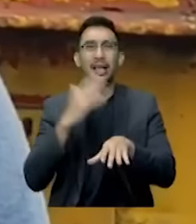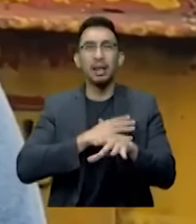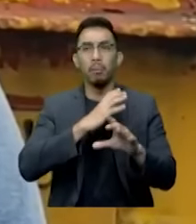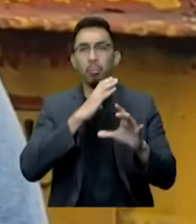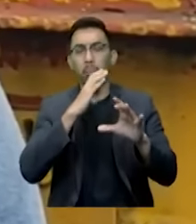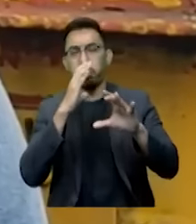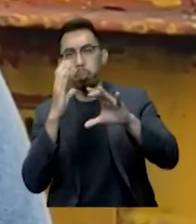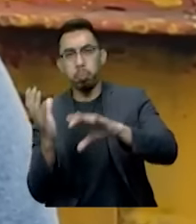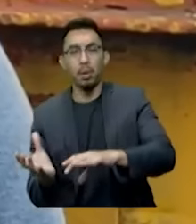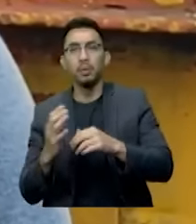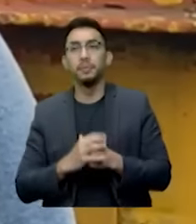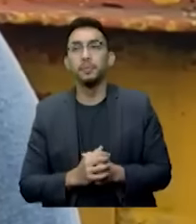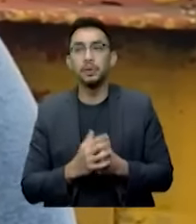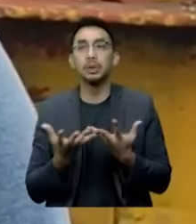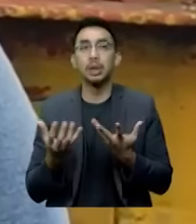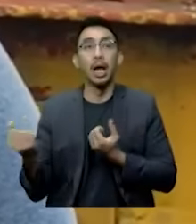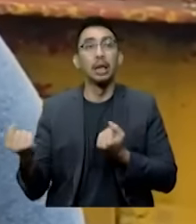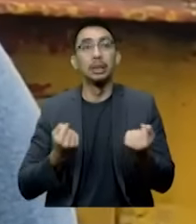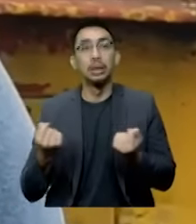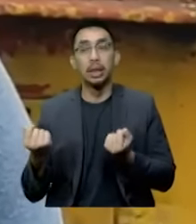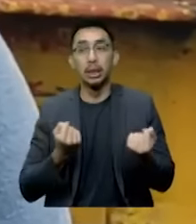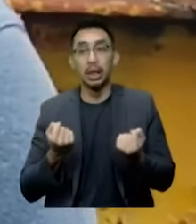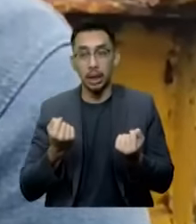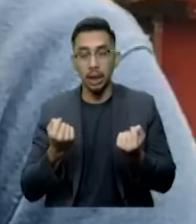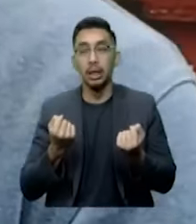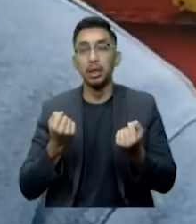habis bongkar muatan, terus supir